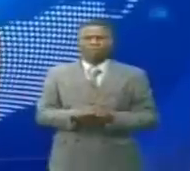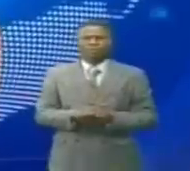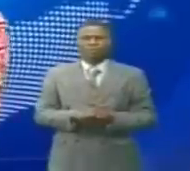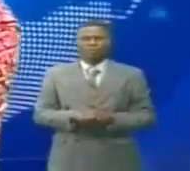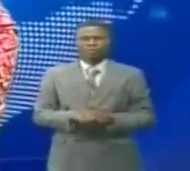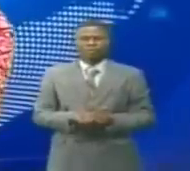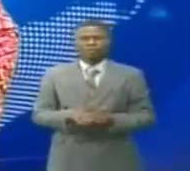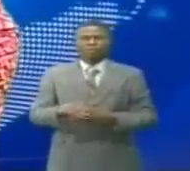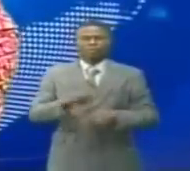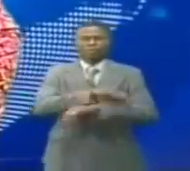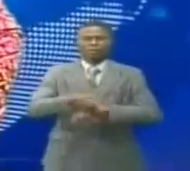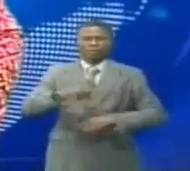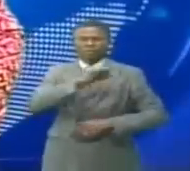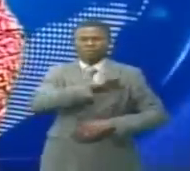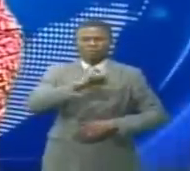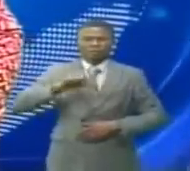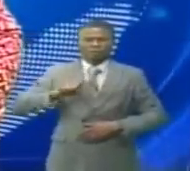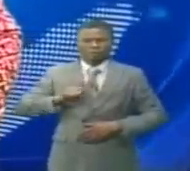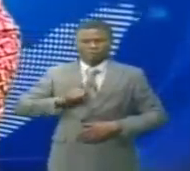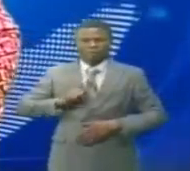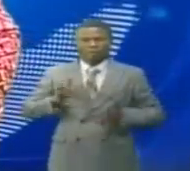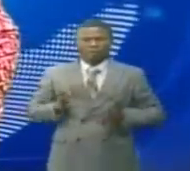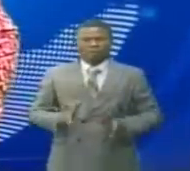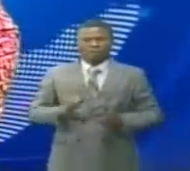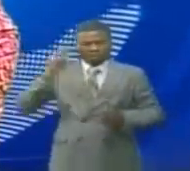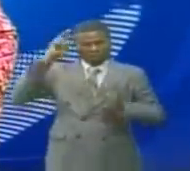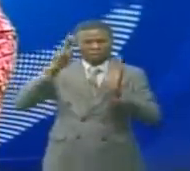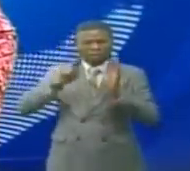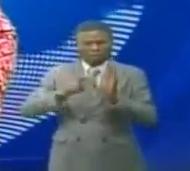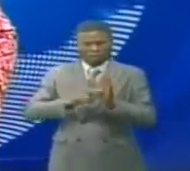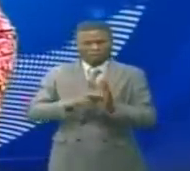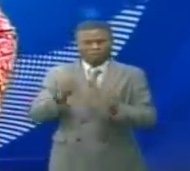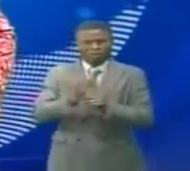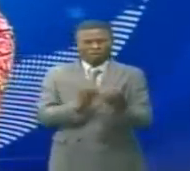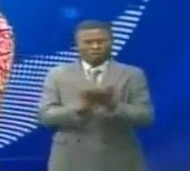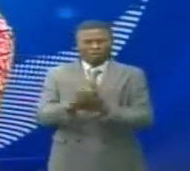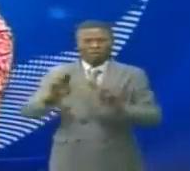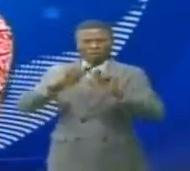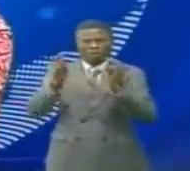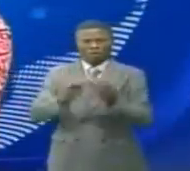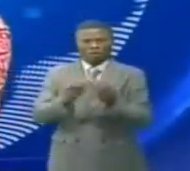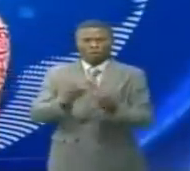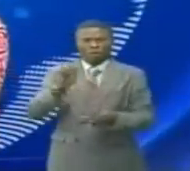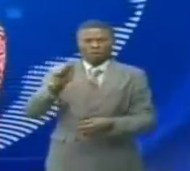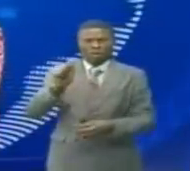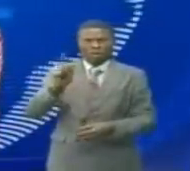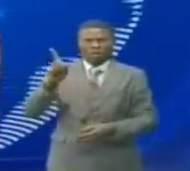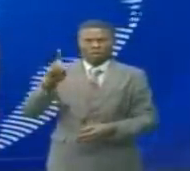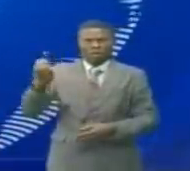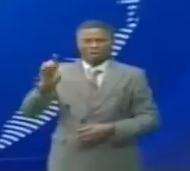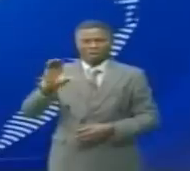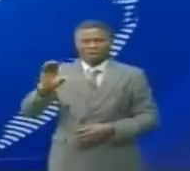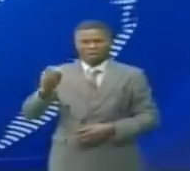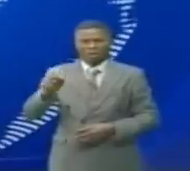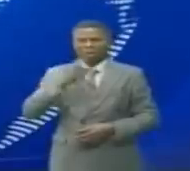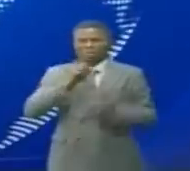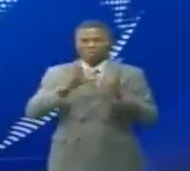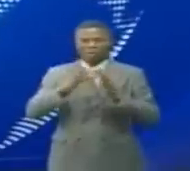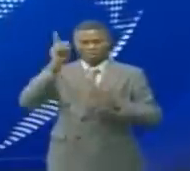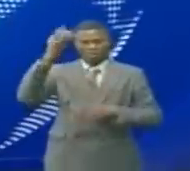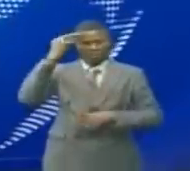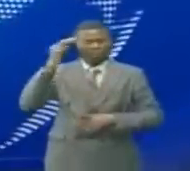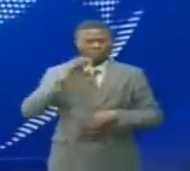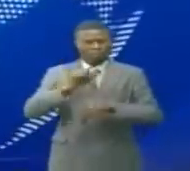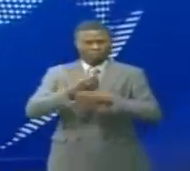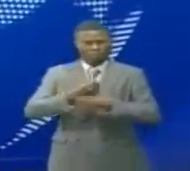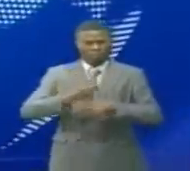Au Sénat, pour mieux aider et responsabiliser le gouvernement dans sa tâche, la commission ad hoc a jugé utile, après échange avec le Premier ministre, de